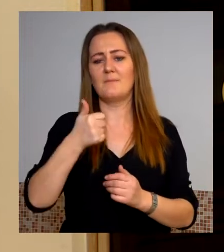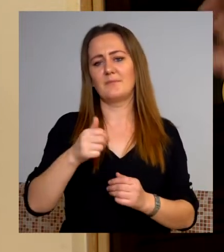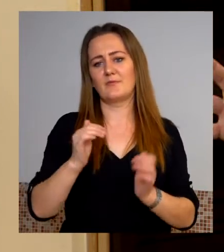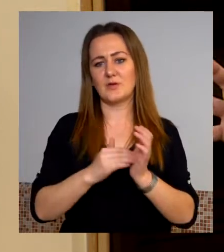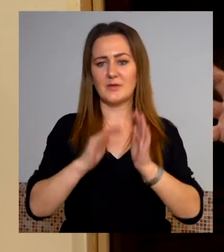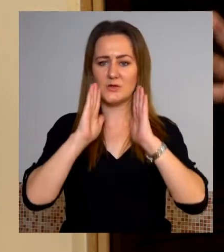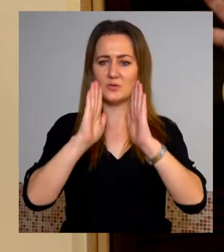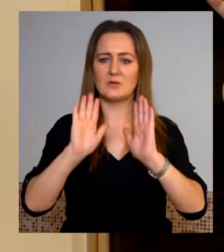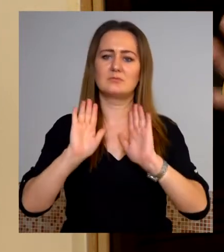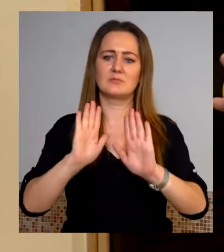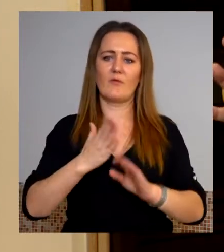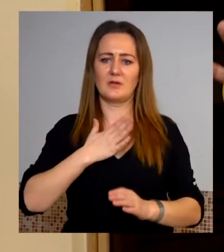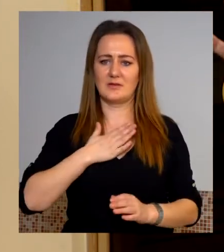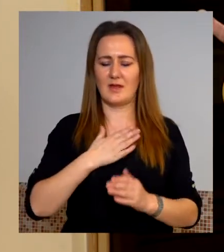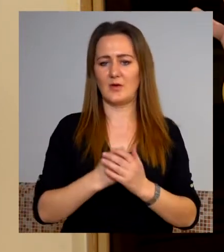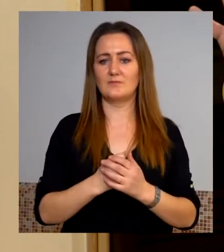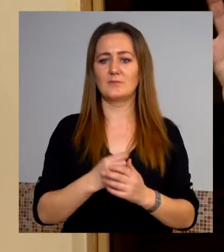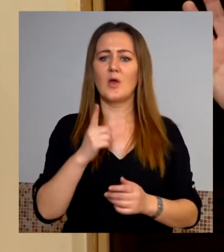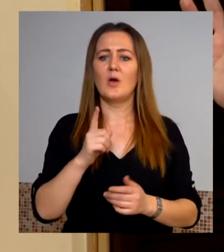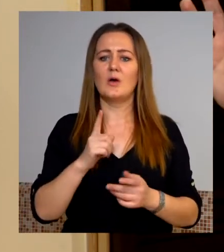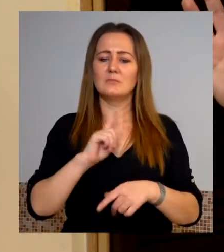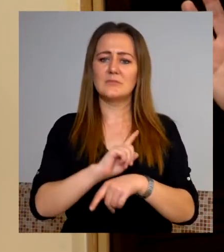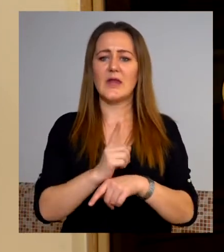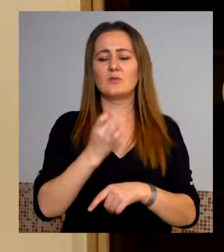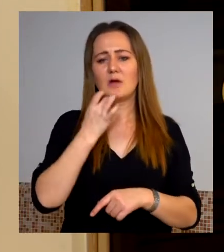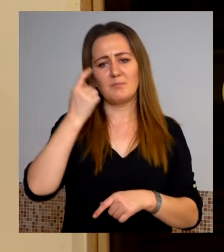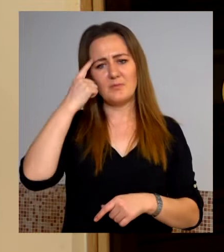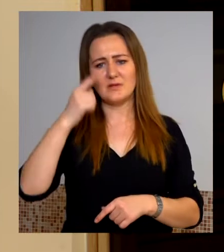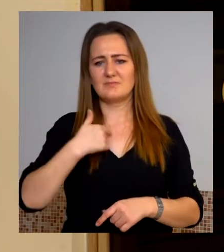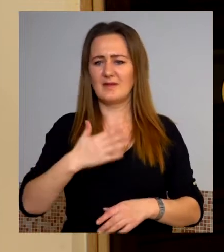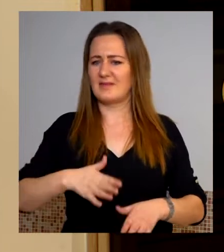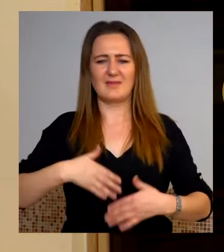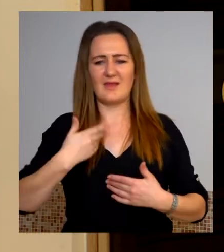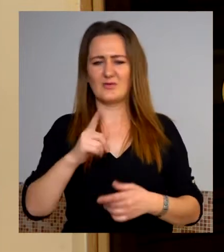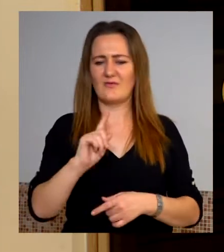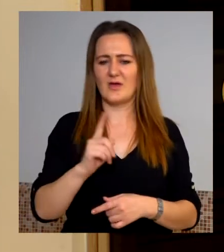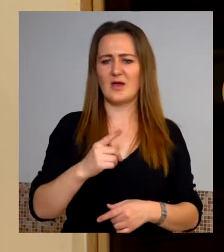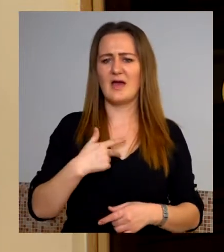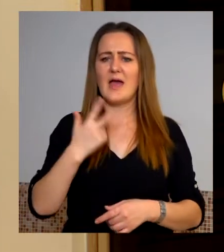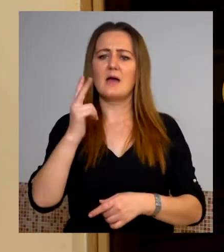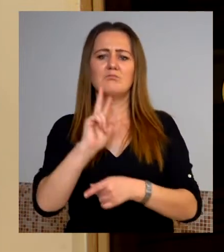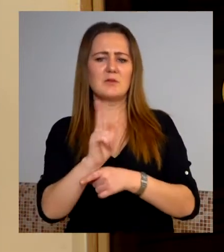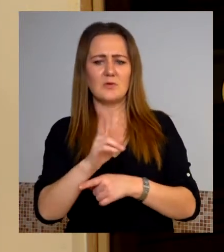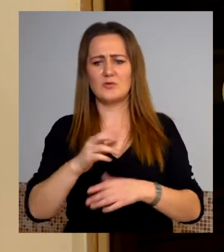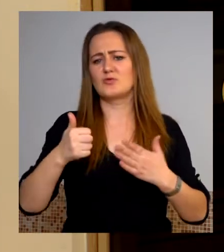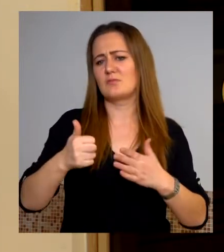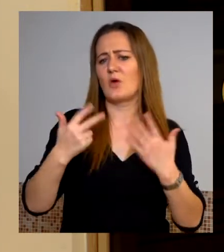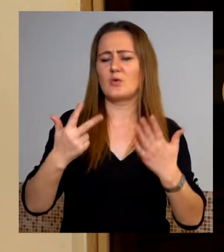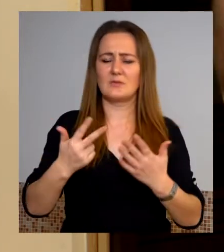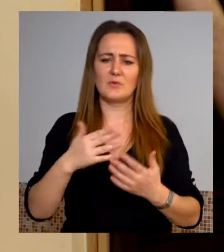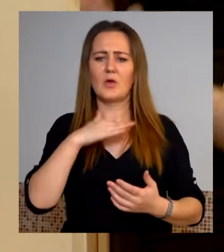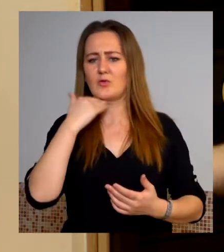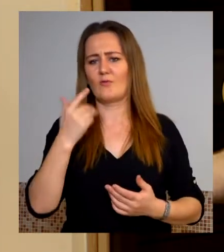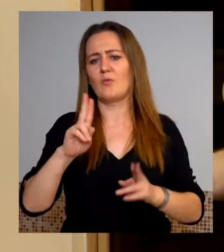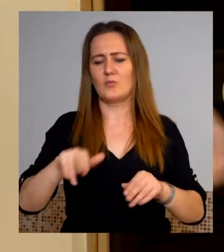svoje tijelo. U trenutku kad pomislite ne želim više, možete izaći nakon 3 minute, 6 minuta, 8